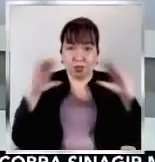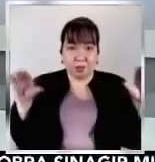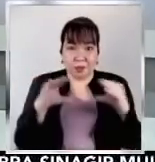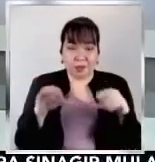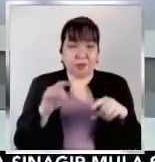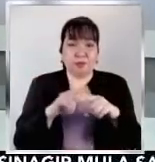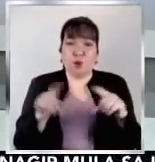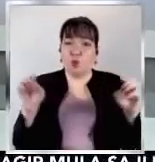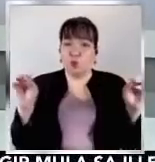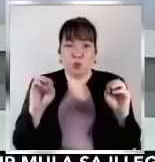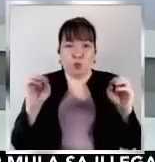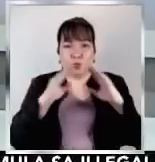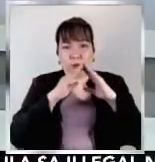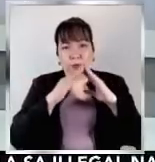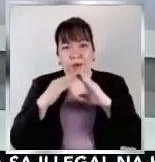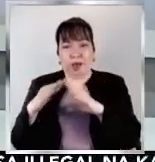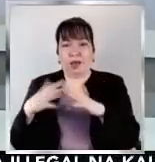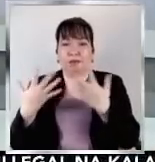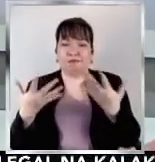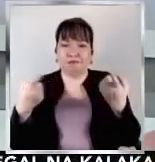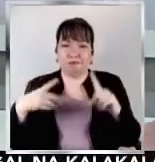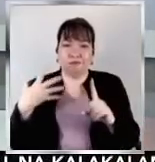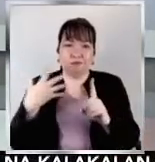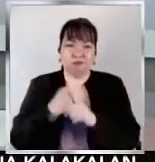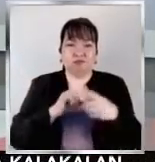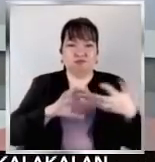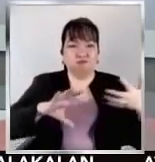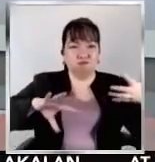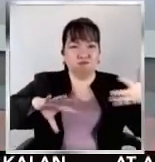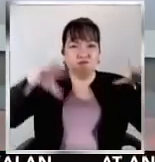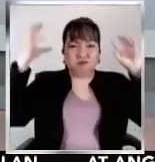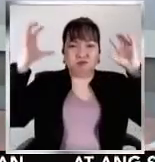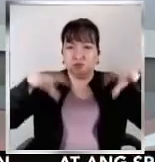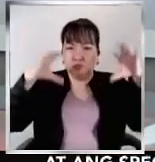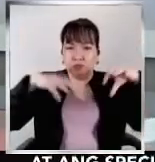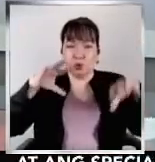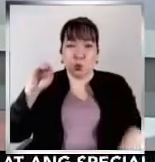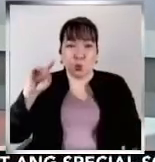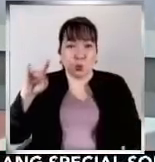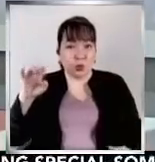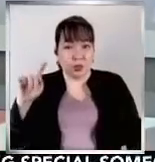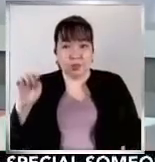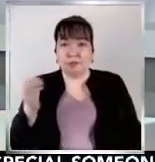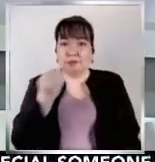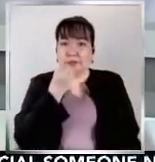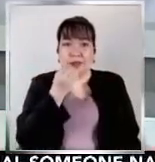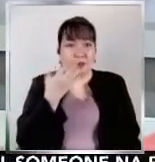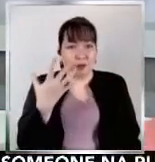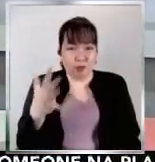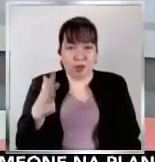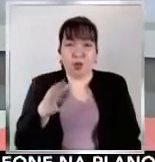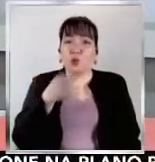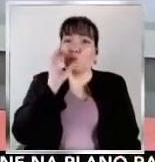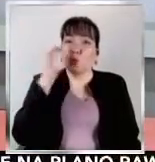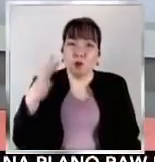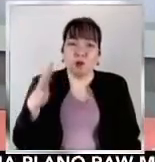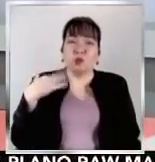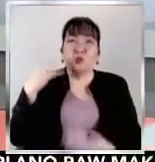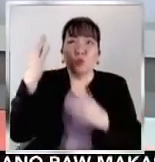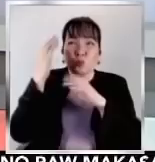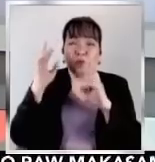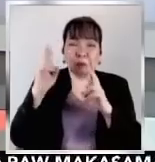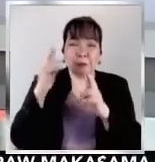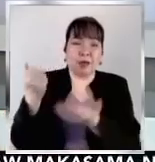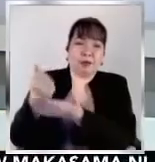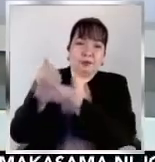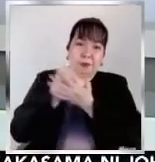bagyong Odette. Halos wala na rin daw makain at mainom, kaya umaasa na lang sila sa mga dumarating na tulong. Ang